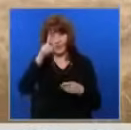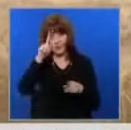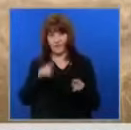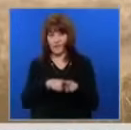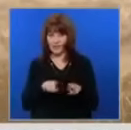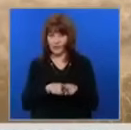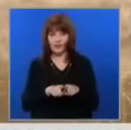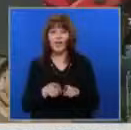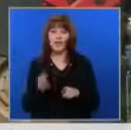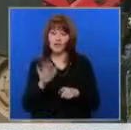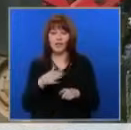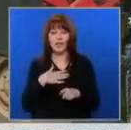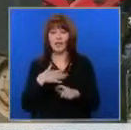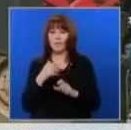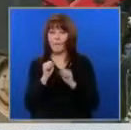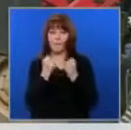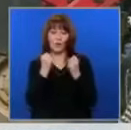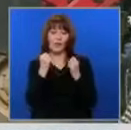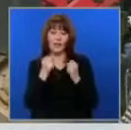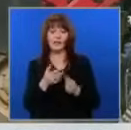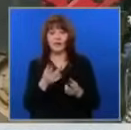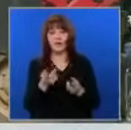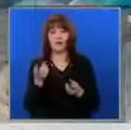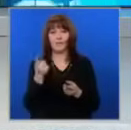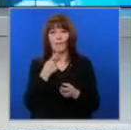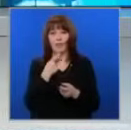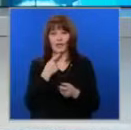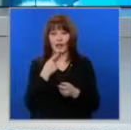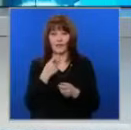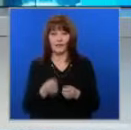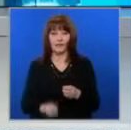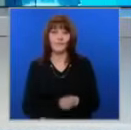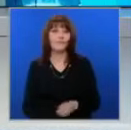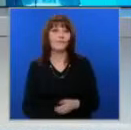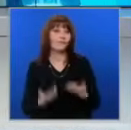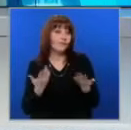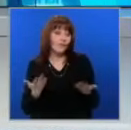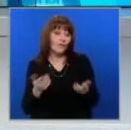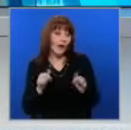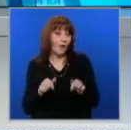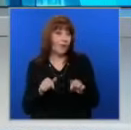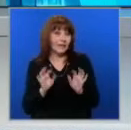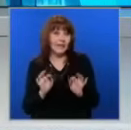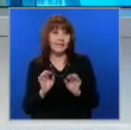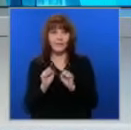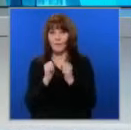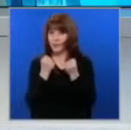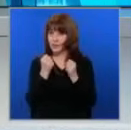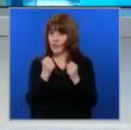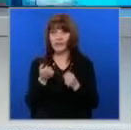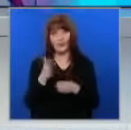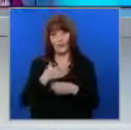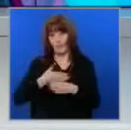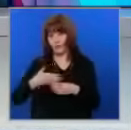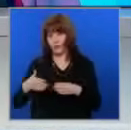понеделник. Водят се разговори с гръцките им колеги за общи действия. Това е картината днес, но протестите вероятно